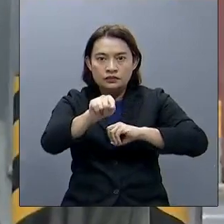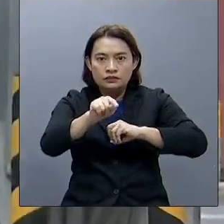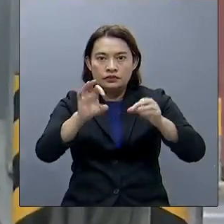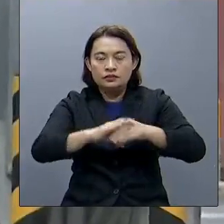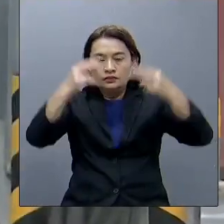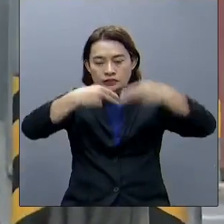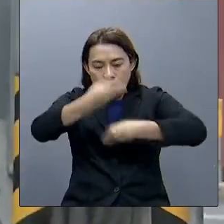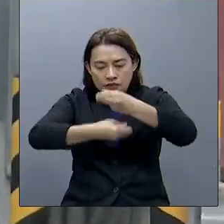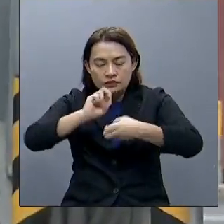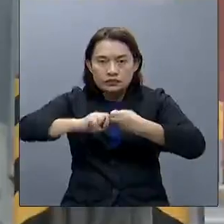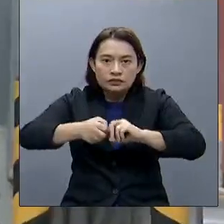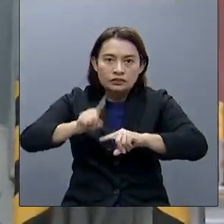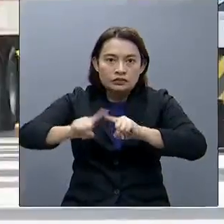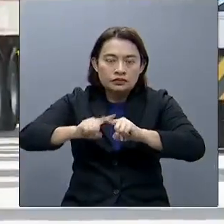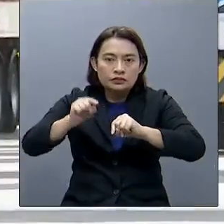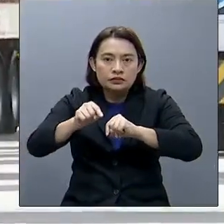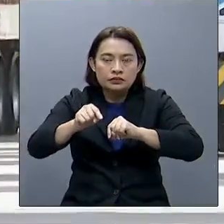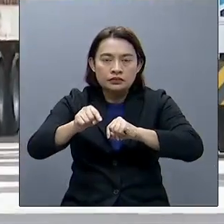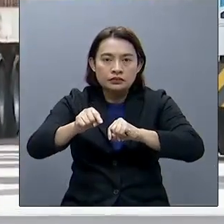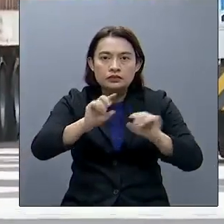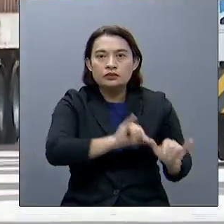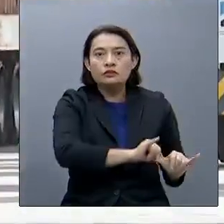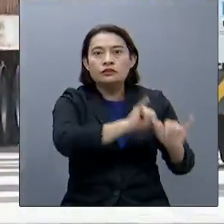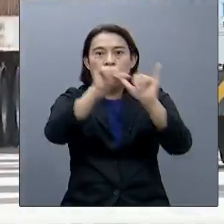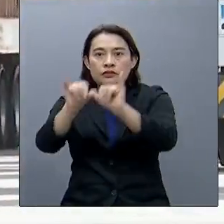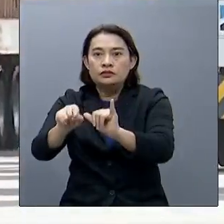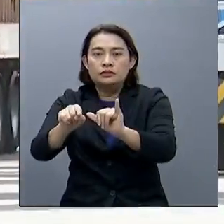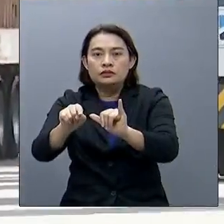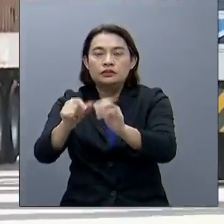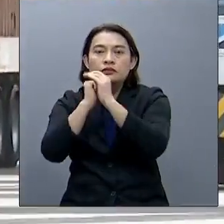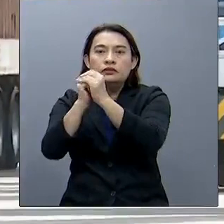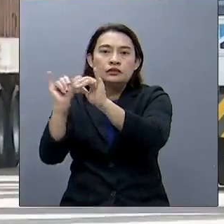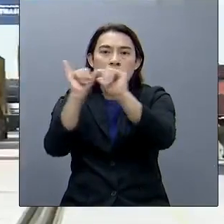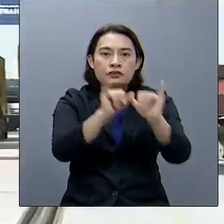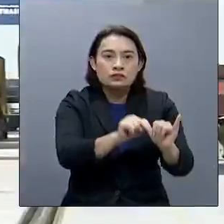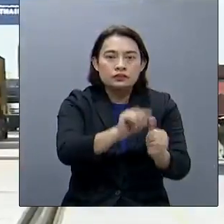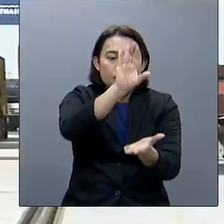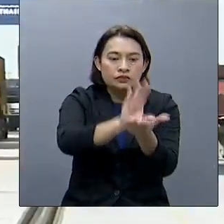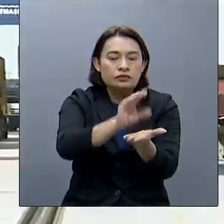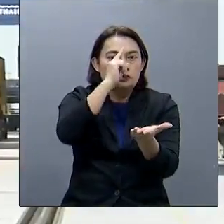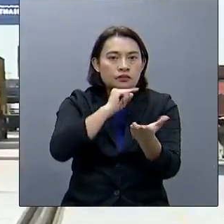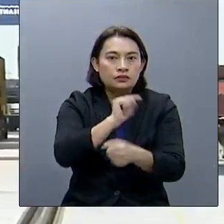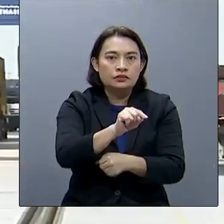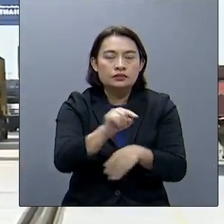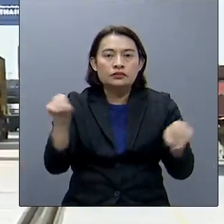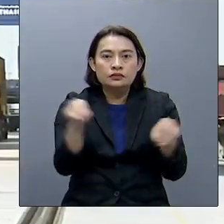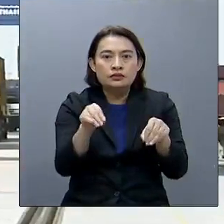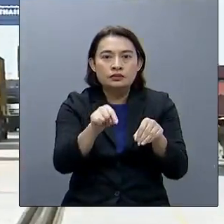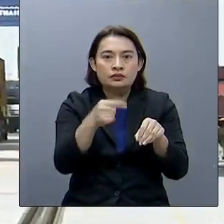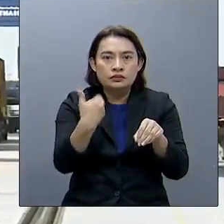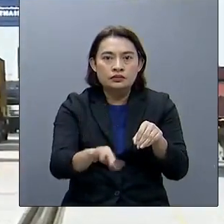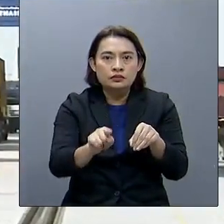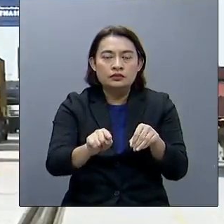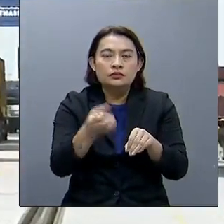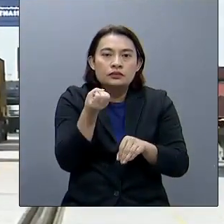ค้านักลงทุนจีนก็ได้ย้ายฐานการผลิตออกจากจีนมาลงทุนแถวบ้านเรานะคะซึ่งระยะหลังการลงทุนจากจีนมาแรงค่ะแล้ว